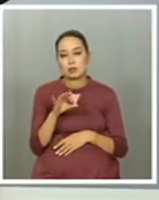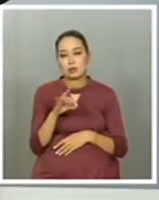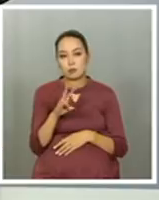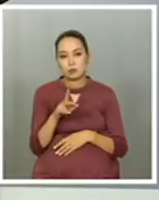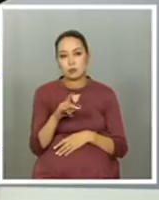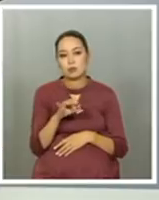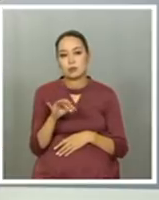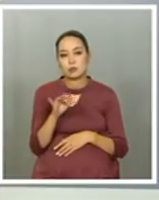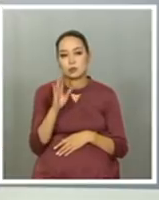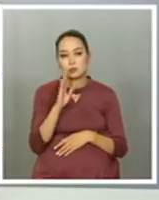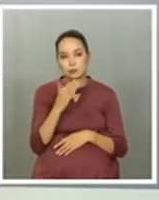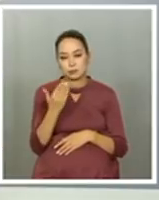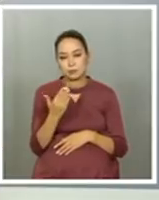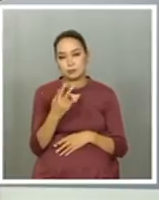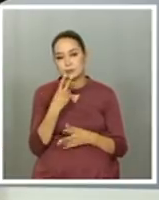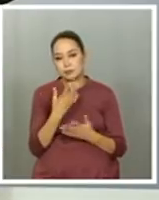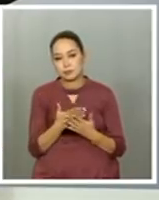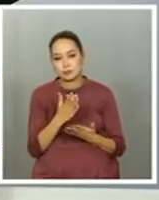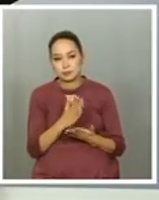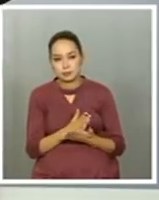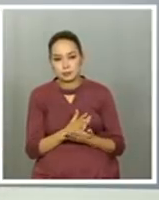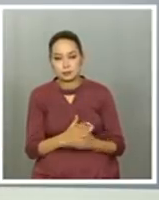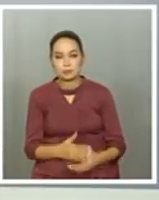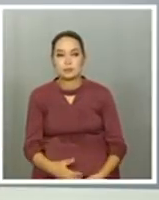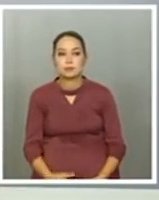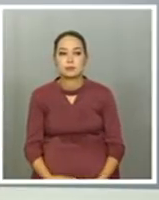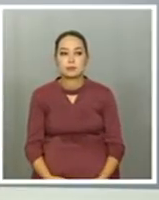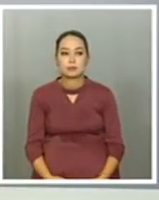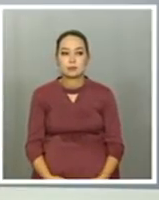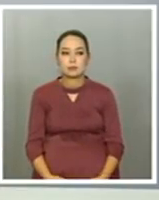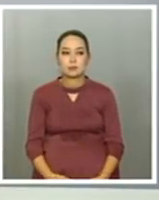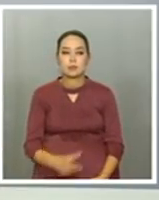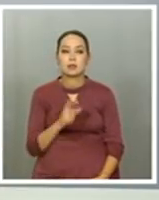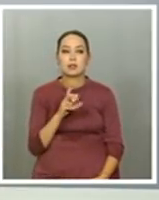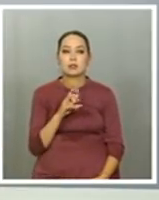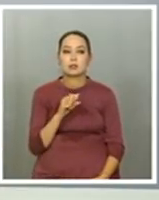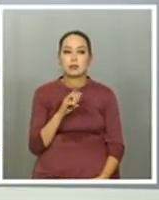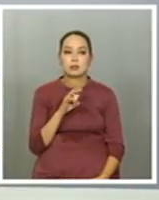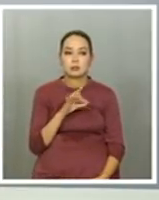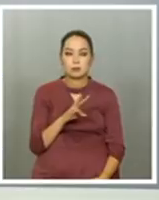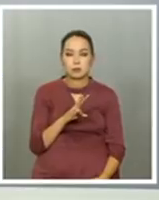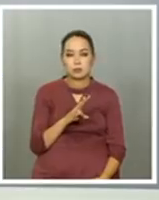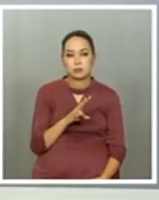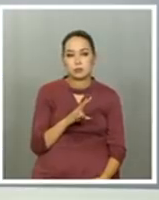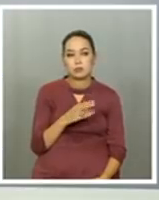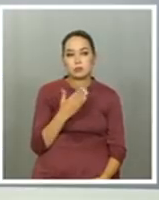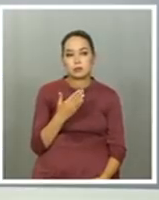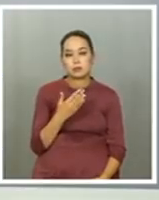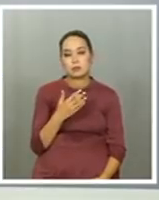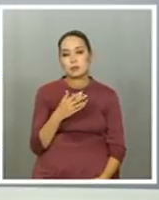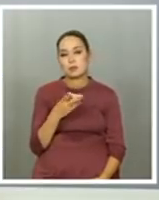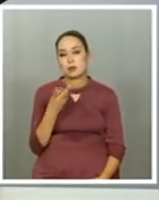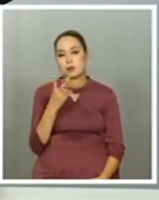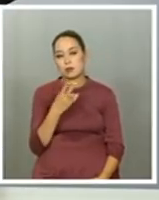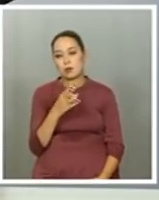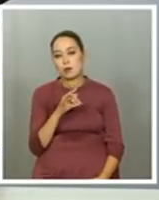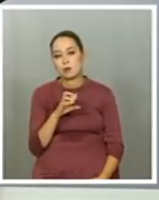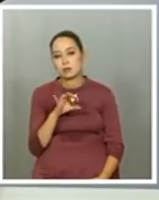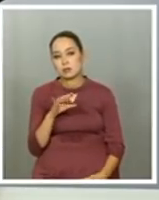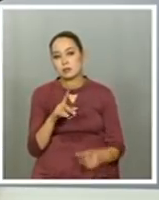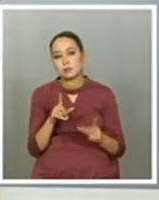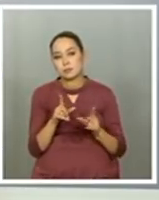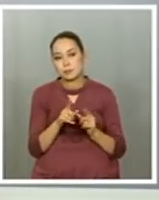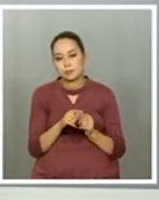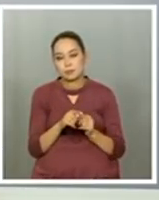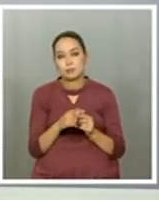су түзілу реакциясын көріп тұрсыздар. Сондай ақ, этанол мыс еківаленті оксидімен